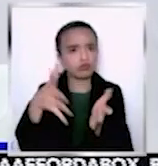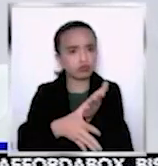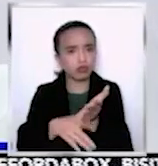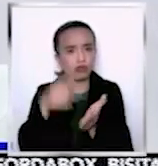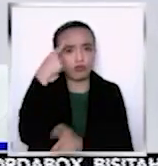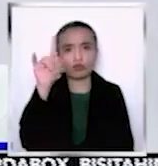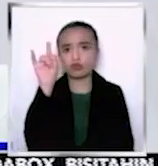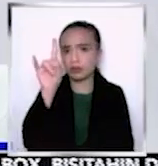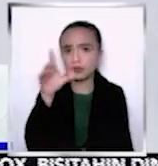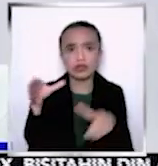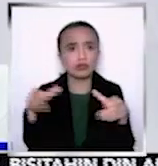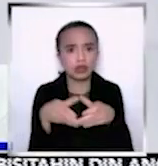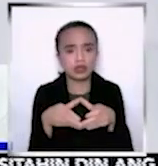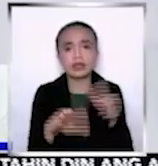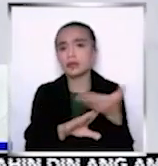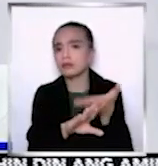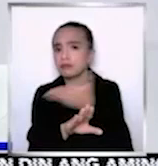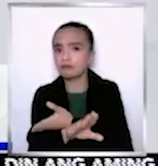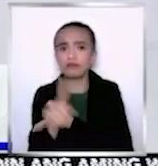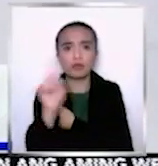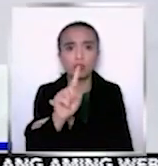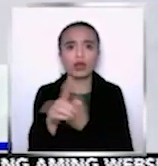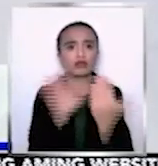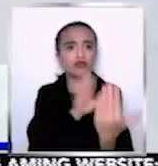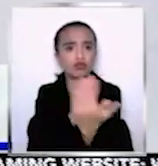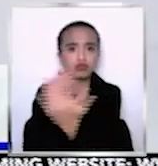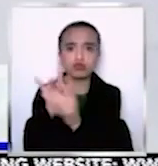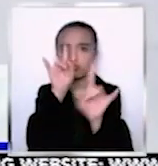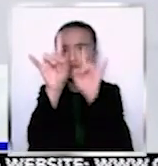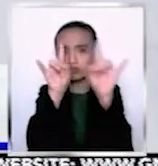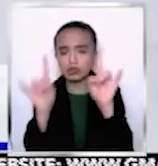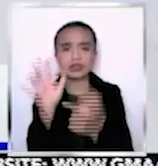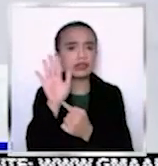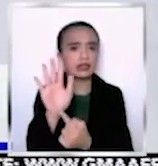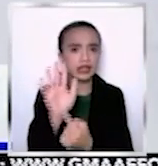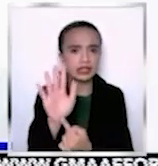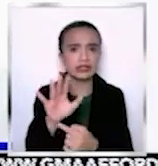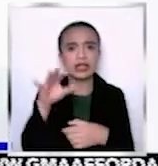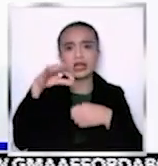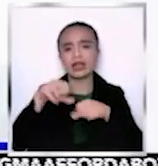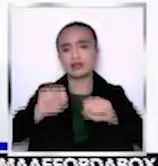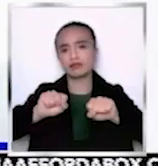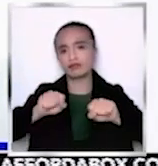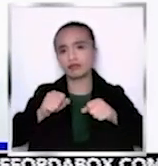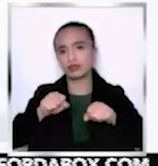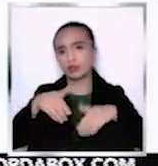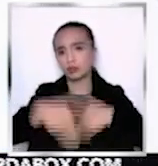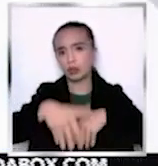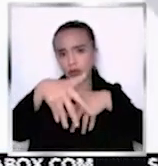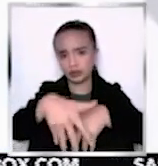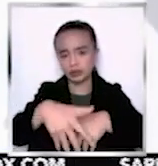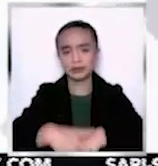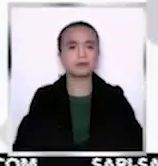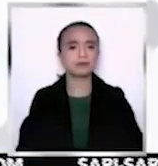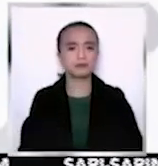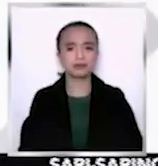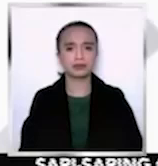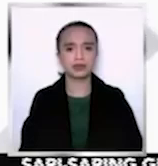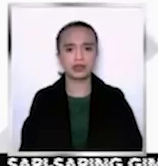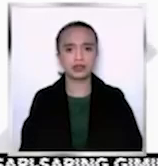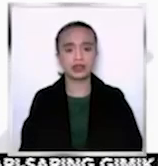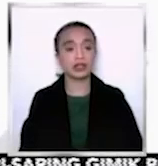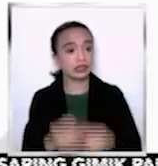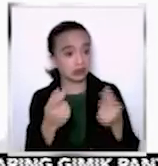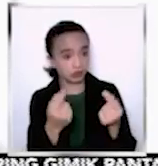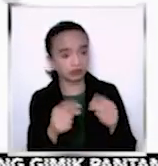Committee bago magsagawa ng in-person campaigning, rallies at motorcades. Ngayon may mga restrictions na, gaya